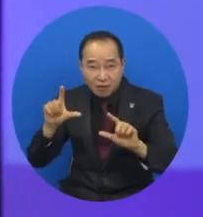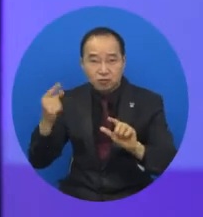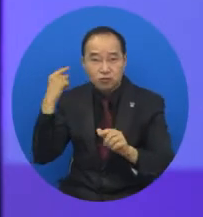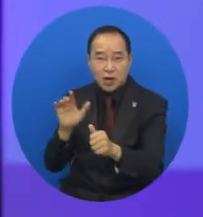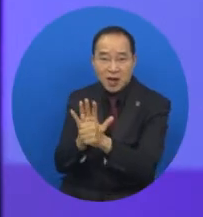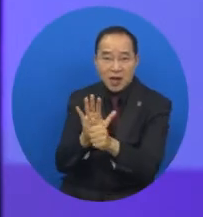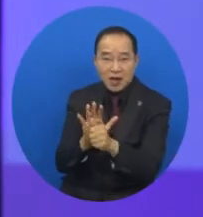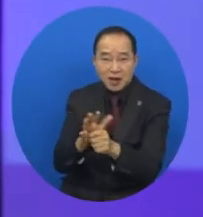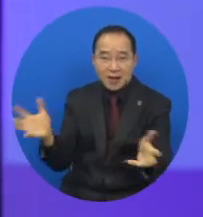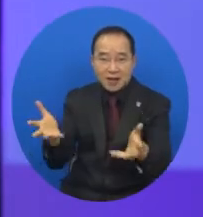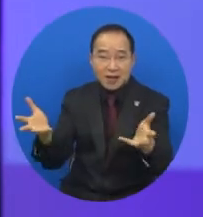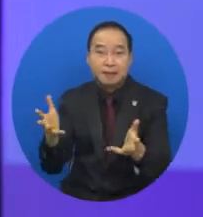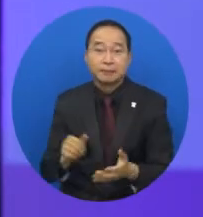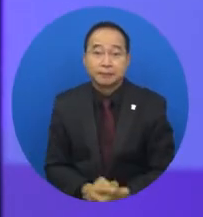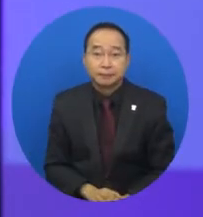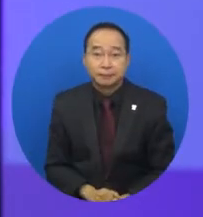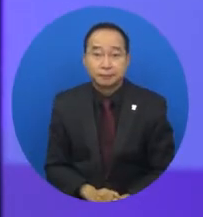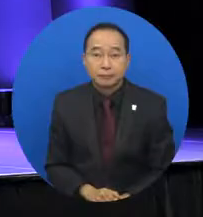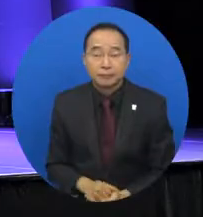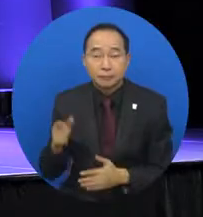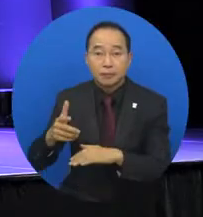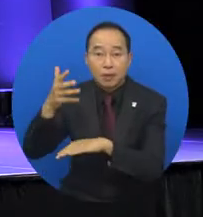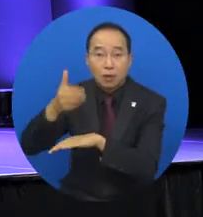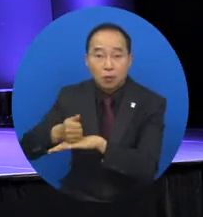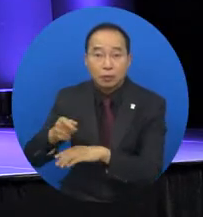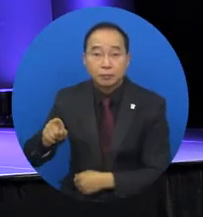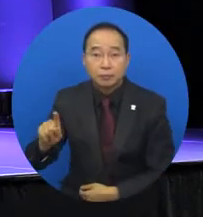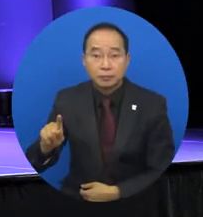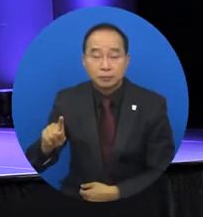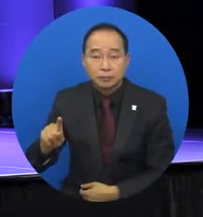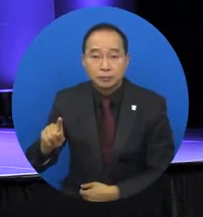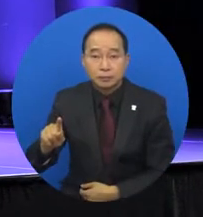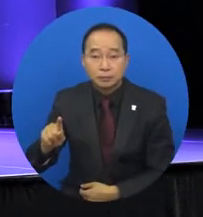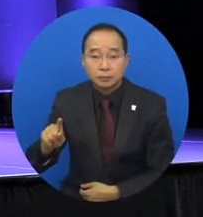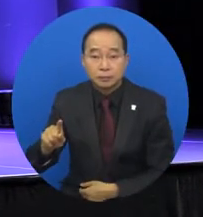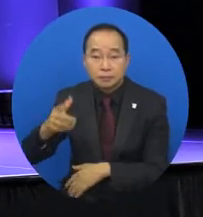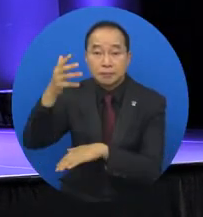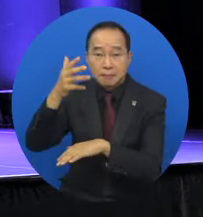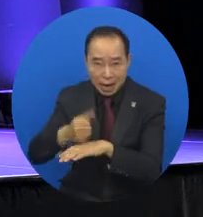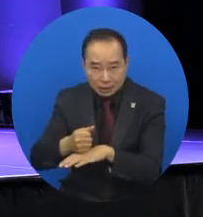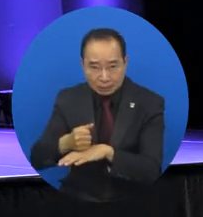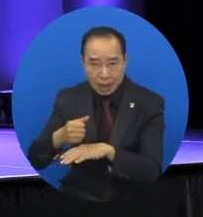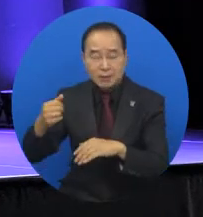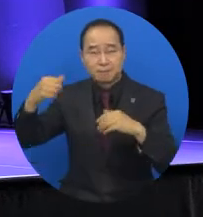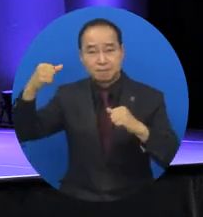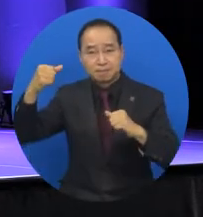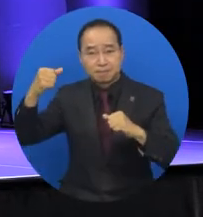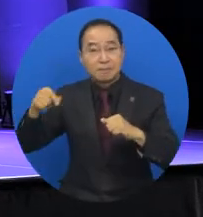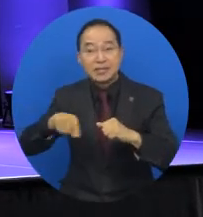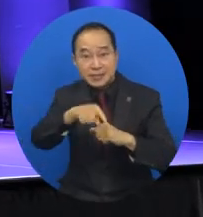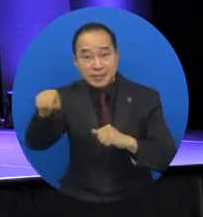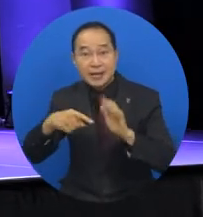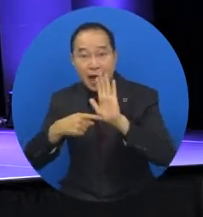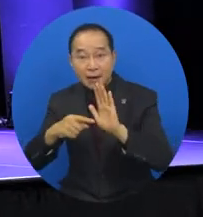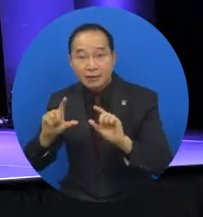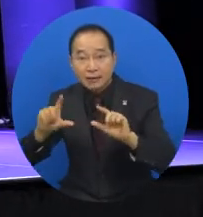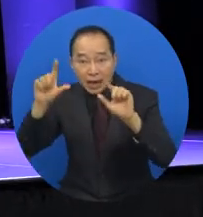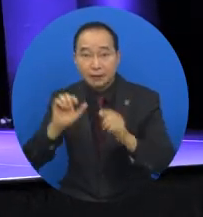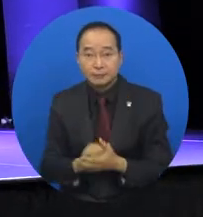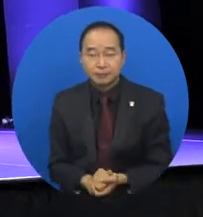연출해내는 과정을 저희들은 스코링했습니다. 그 결과 마지막 무대를 펼치는